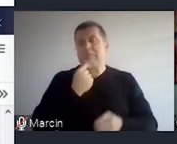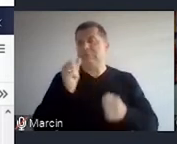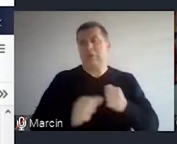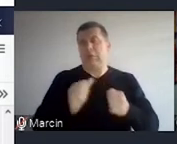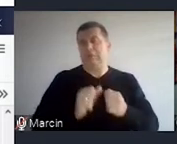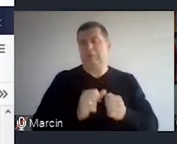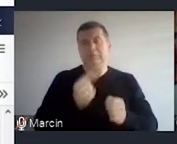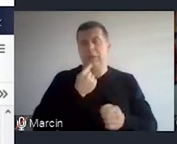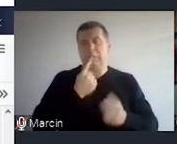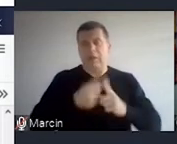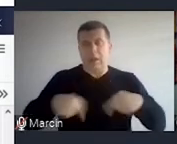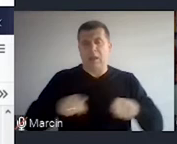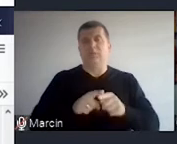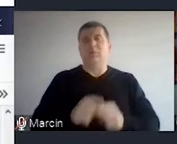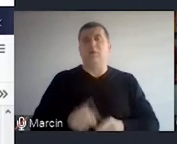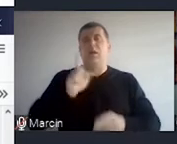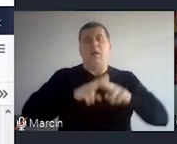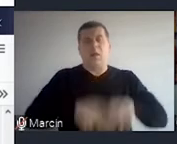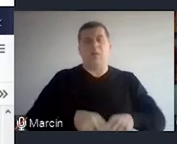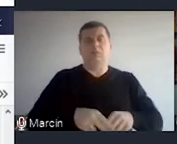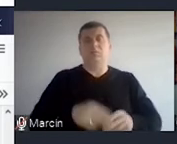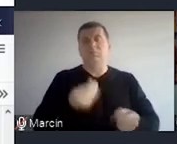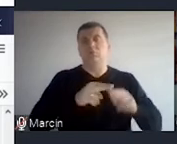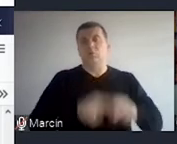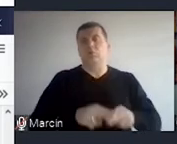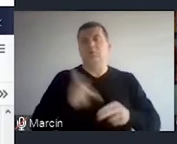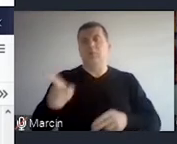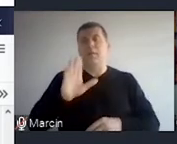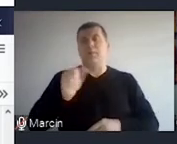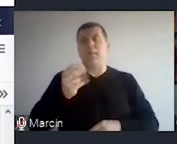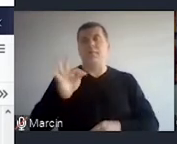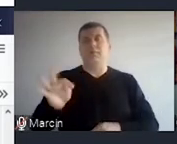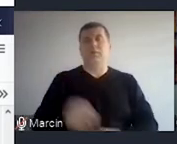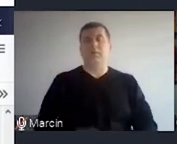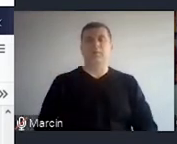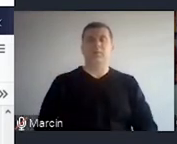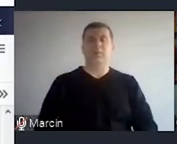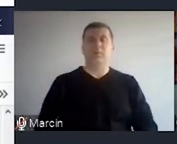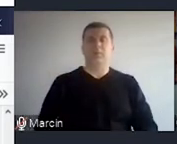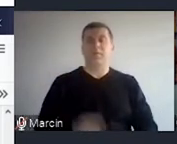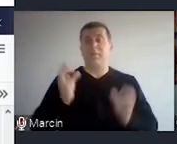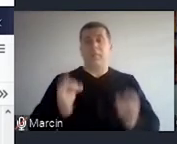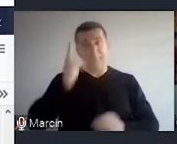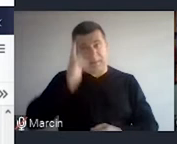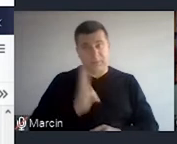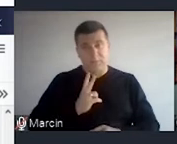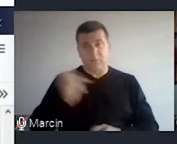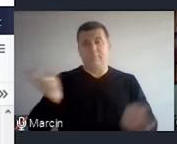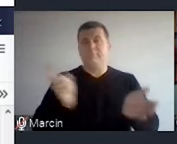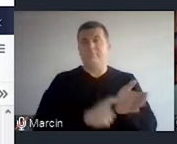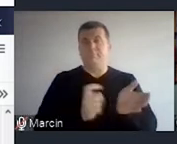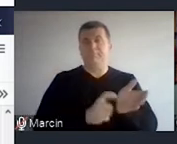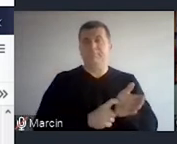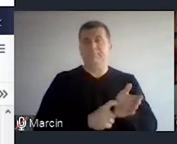stopniu zrealizowane, a reszta zostawała u beneficjenta. W tej chwili instytucje życzą